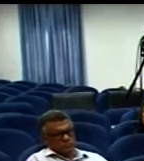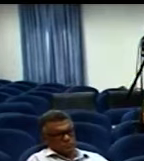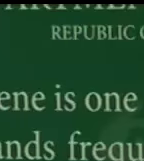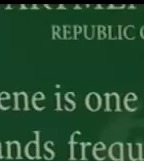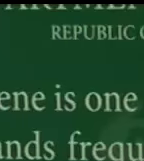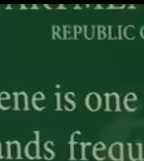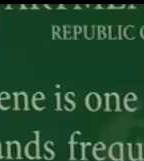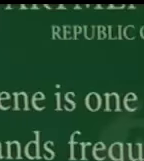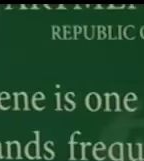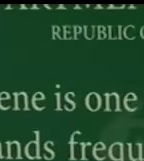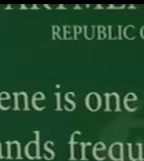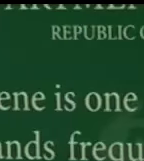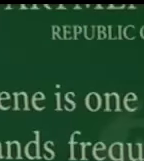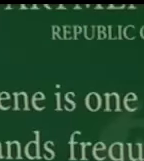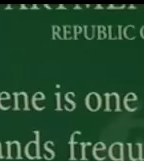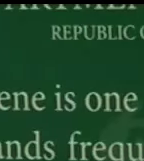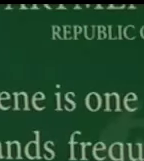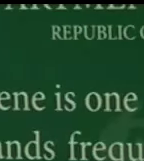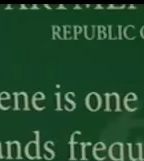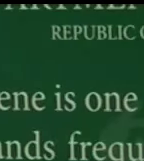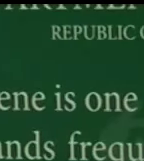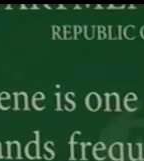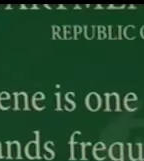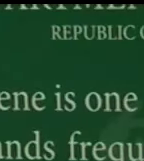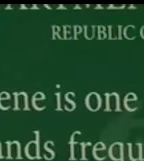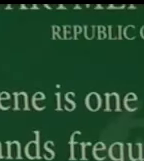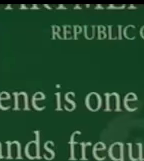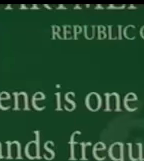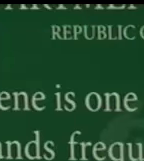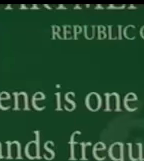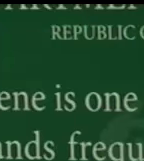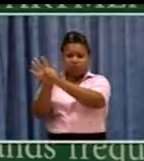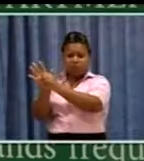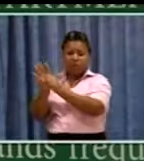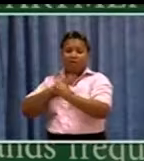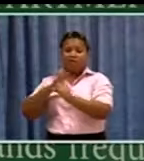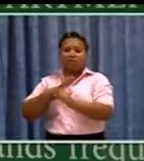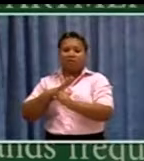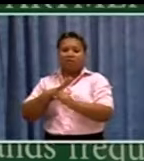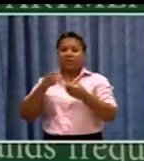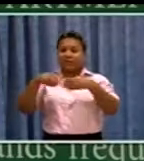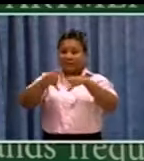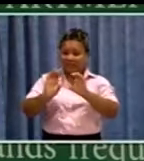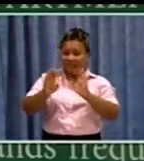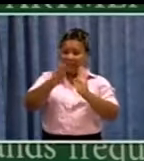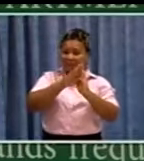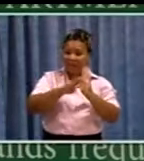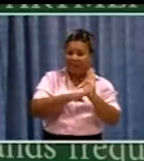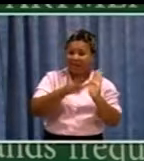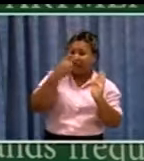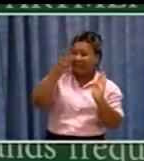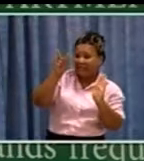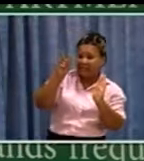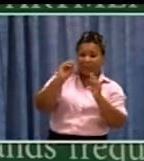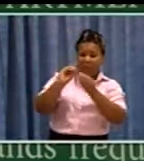pas pu gagner encouragé pour faire li en moins de bonnes circonstances isan. L'aéroport international ouvert